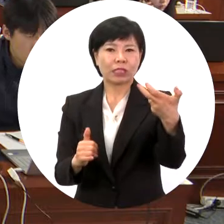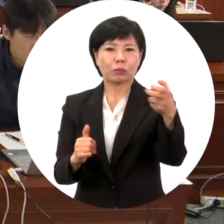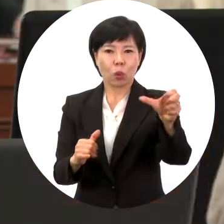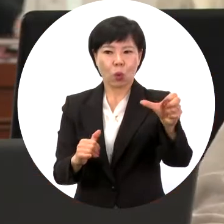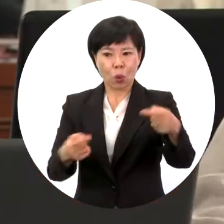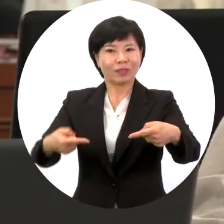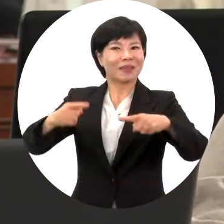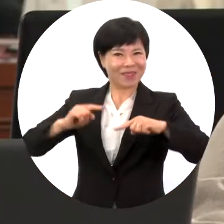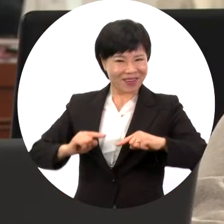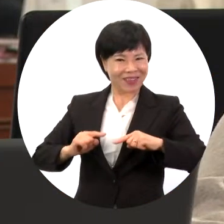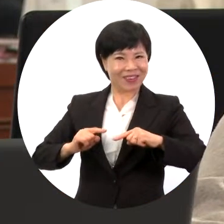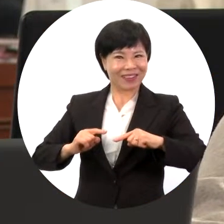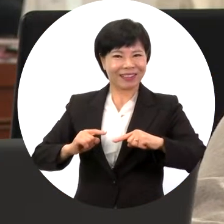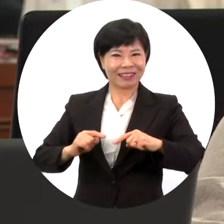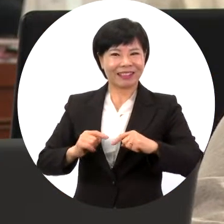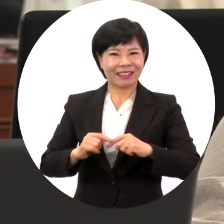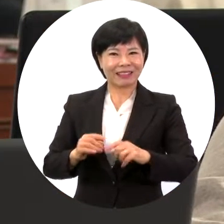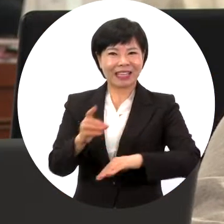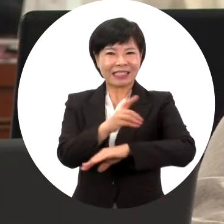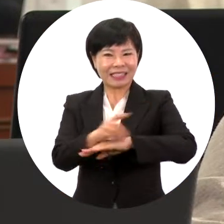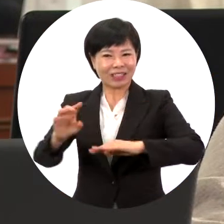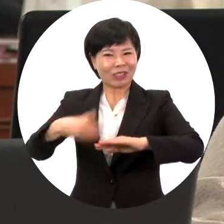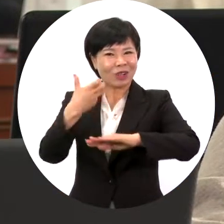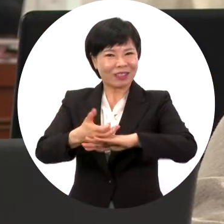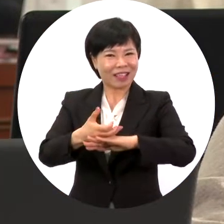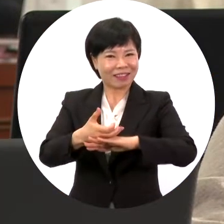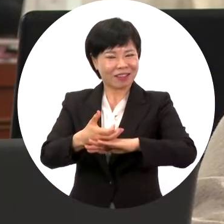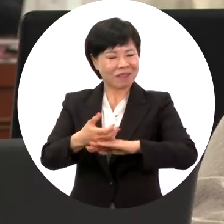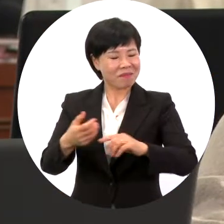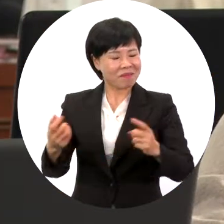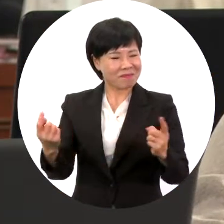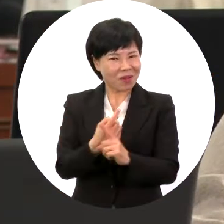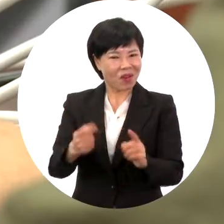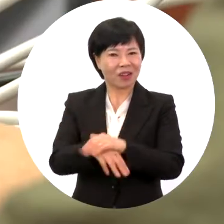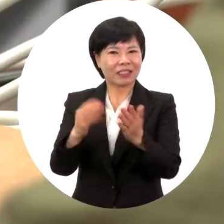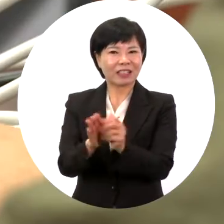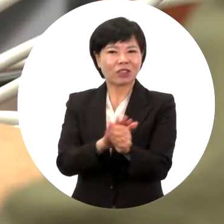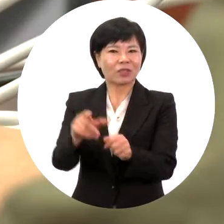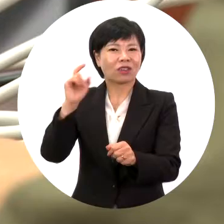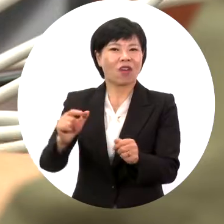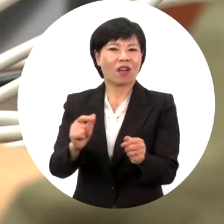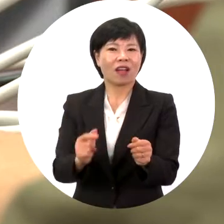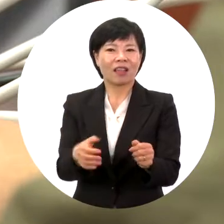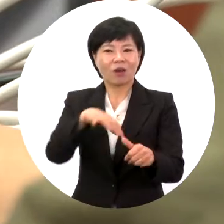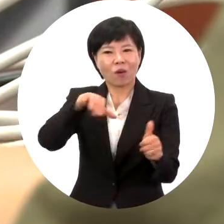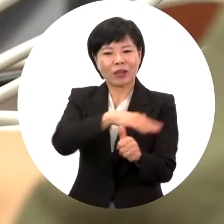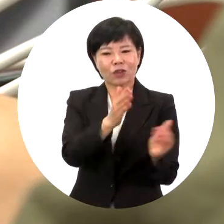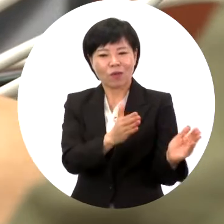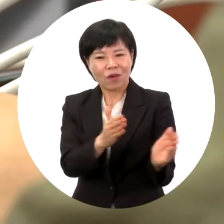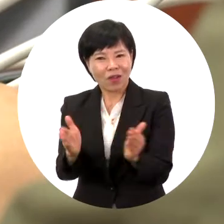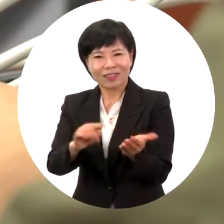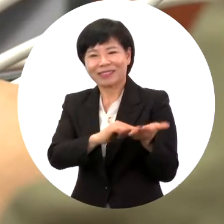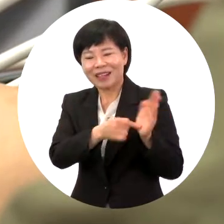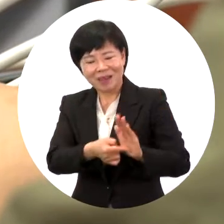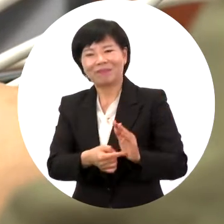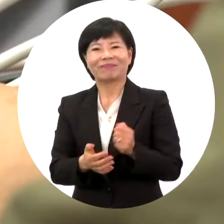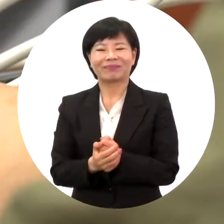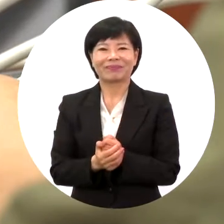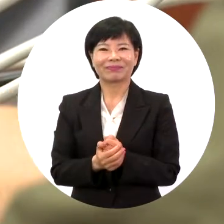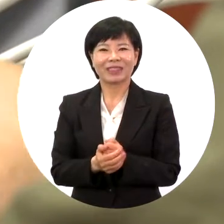75명이 참여했는데요. 디지털 전환 행정혁신과 대도민 서비스 강화 여건을 마련하기 위한 작품들을